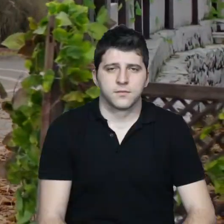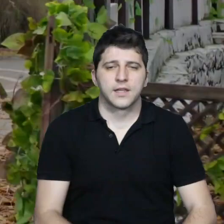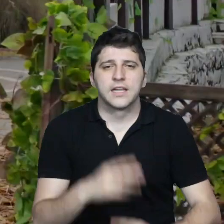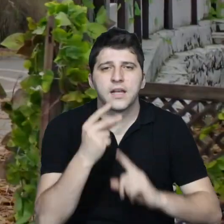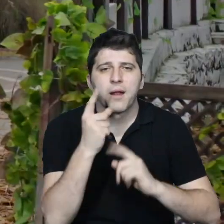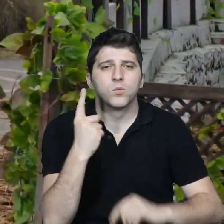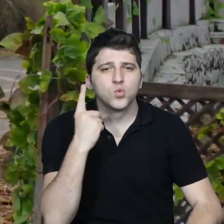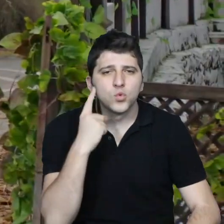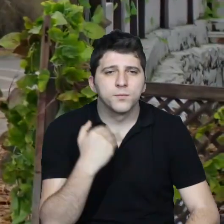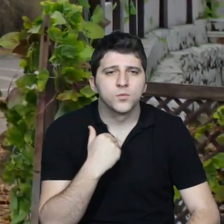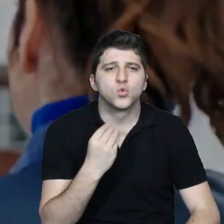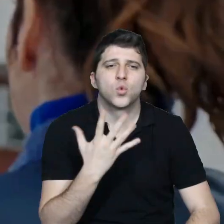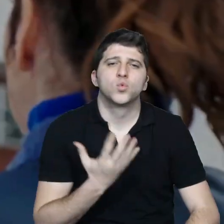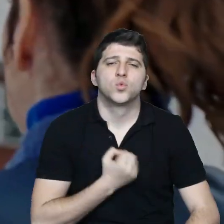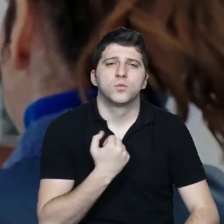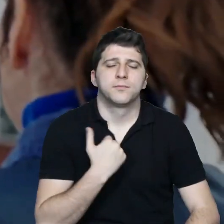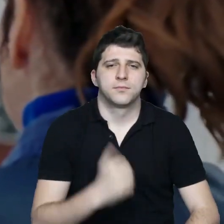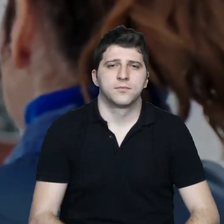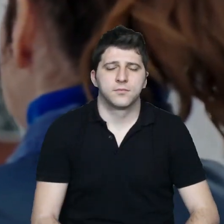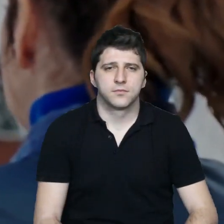İbrahim duydu. Ben çok üzüldüm.